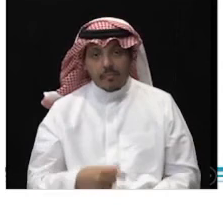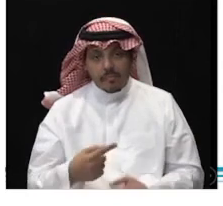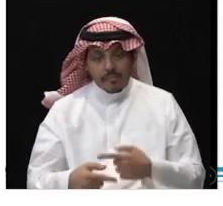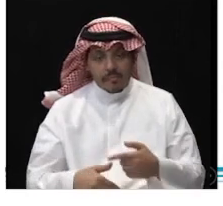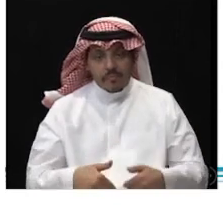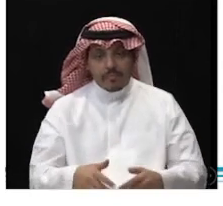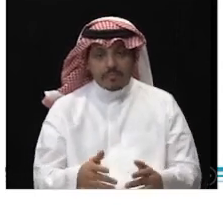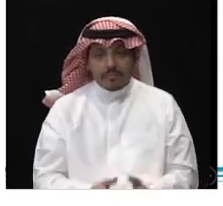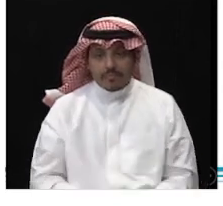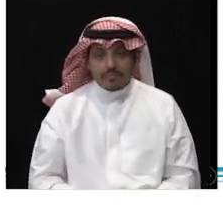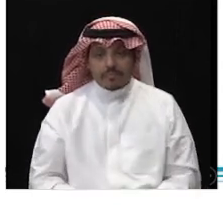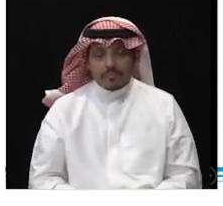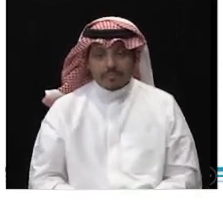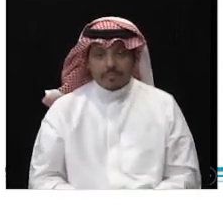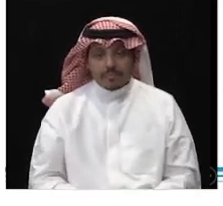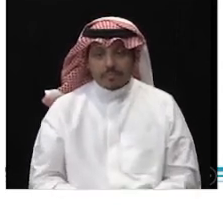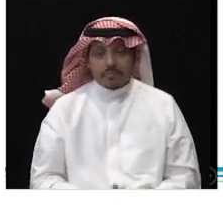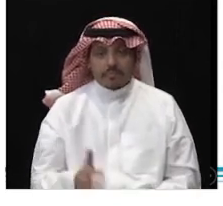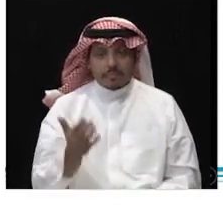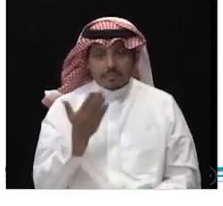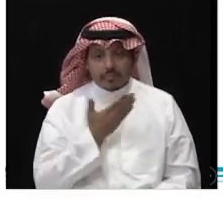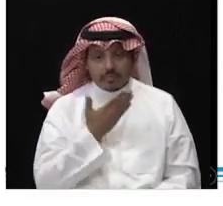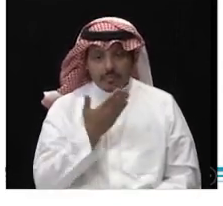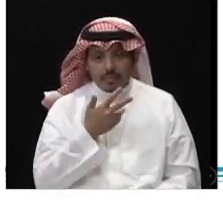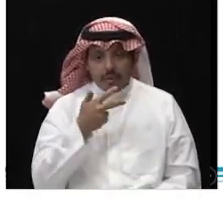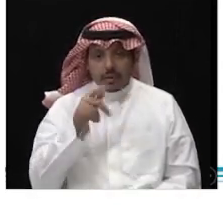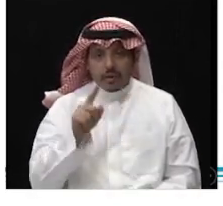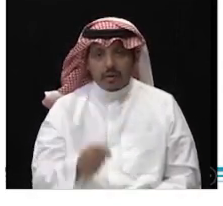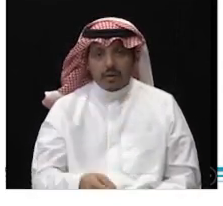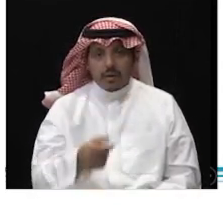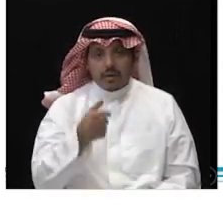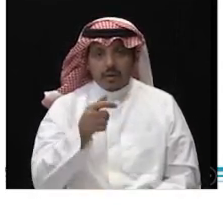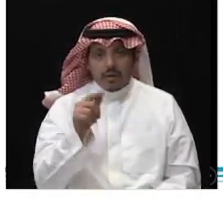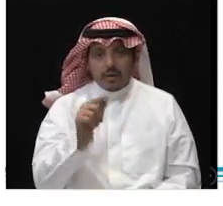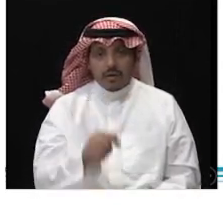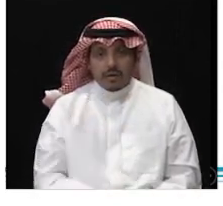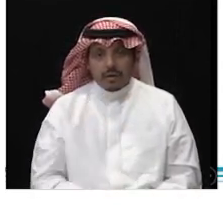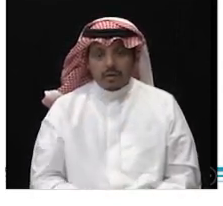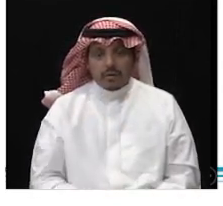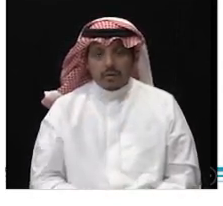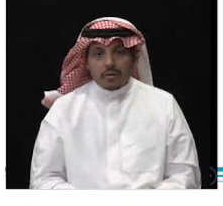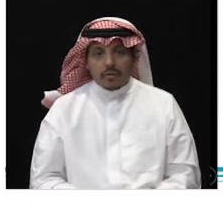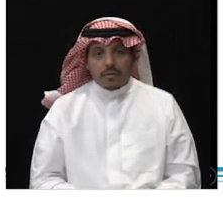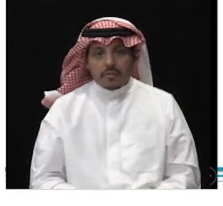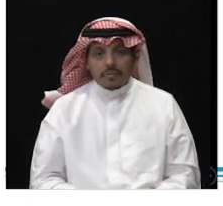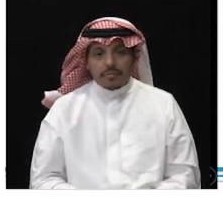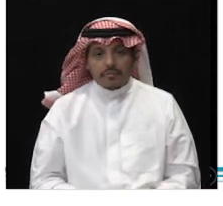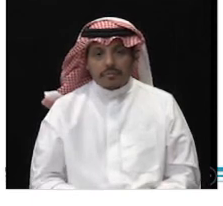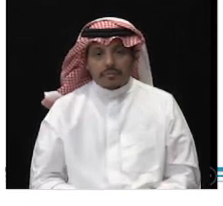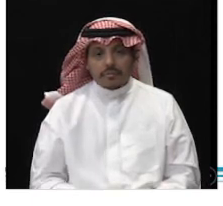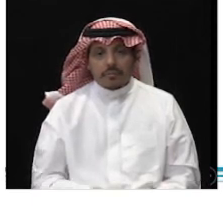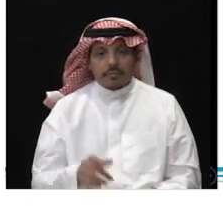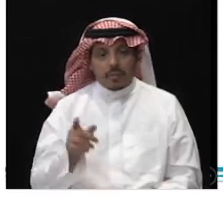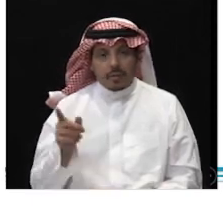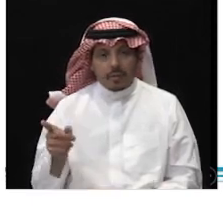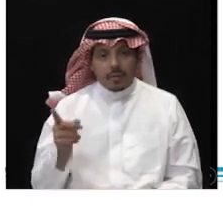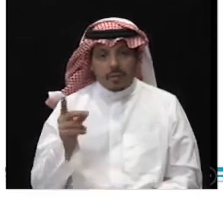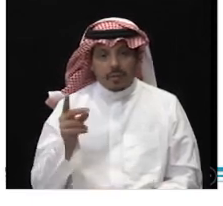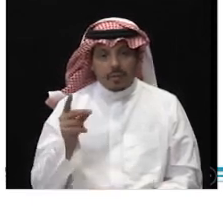نواصل، اقرأ، أحسنتم، غراء، أو، غراء، أو، وهنا